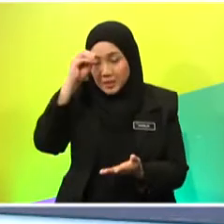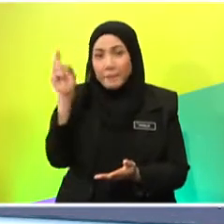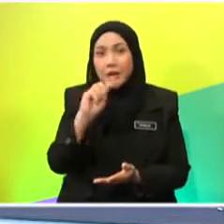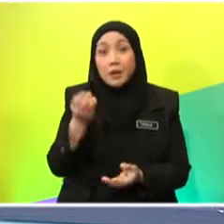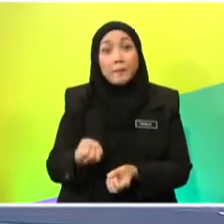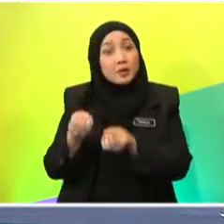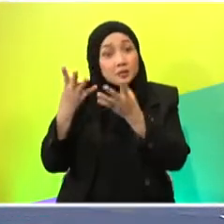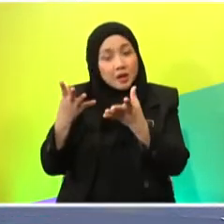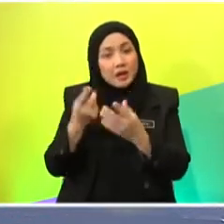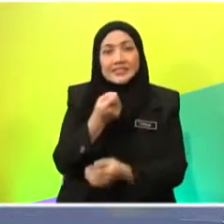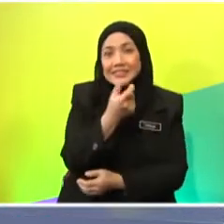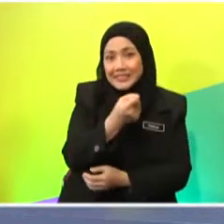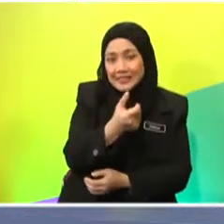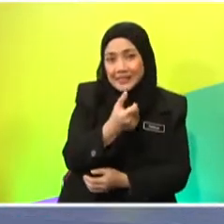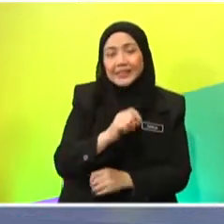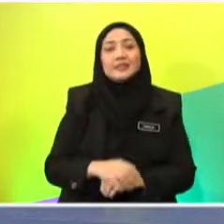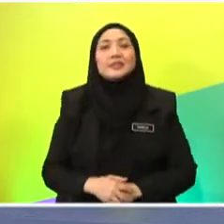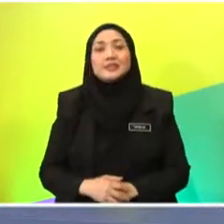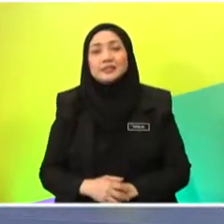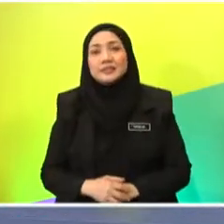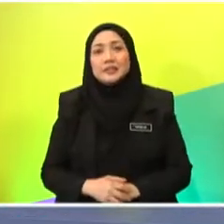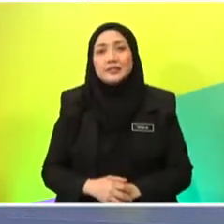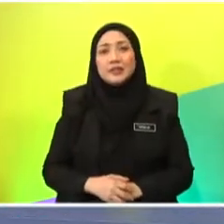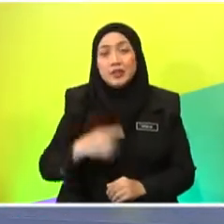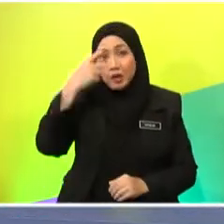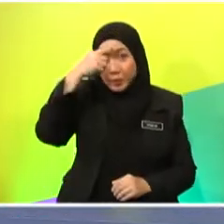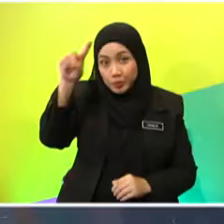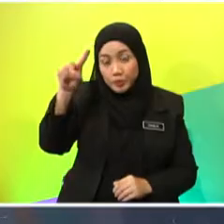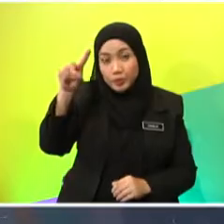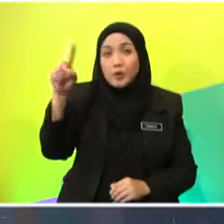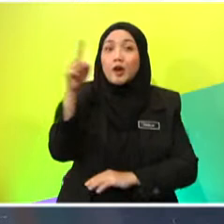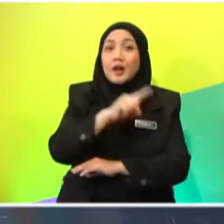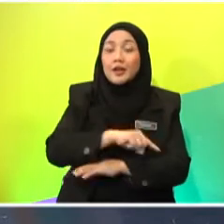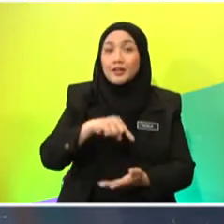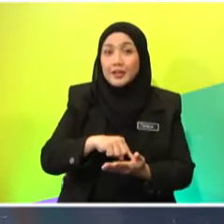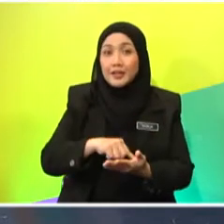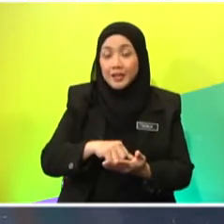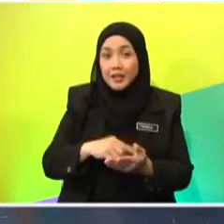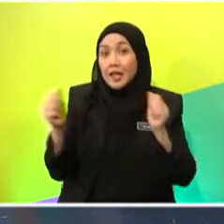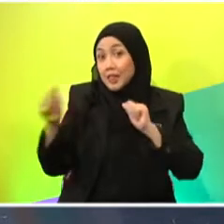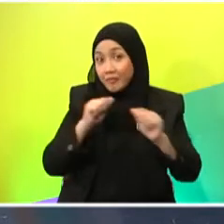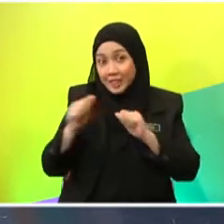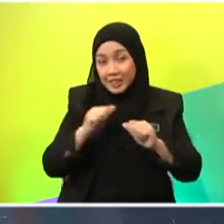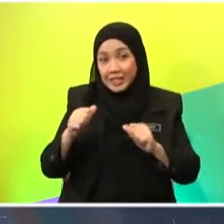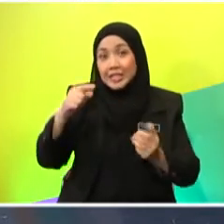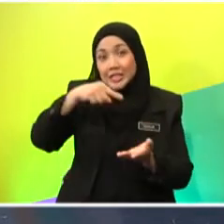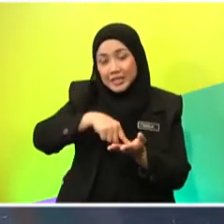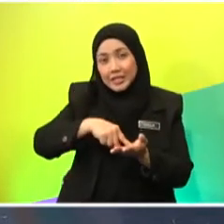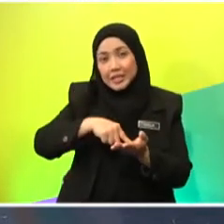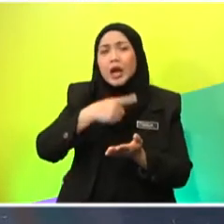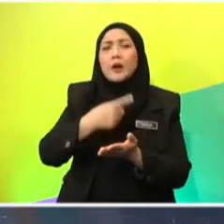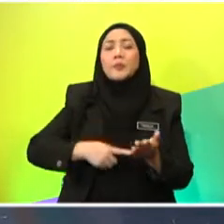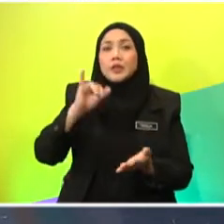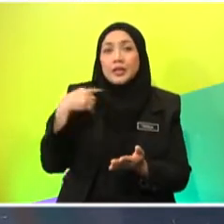mana yang banyak mana yang sedikit b ego untuk saya pada kali ini aku kayak kita belajar ngetik gue pada hari ini silakan sego